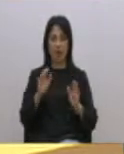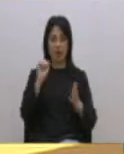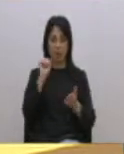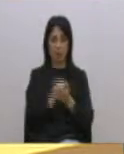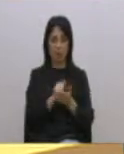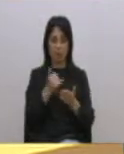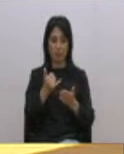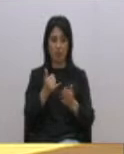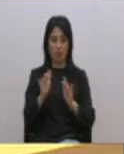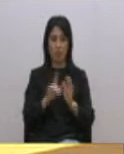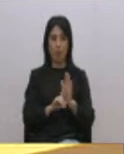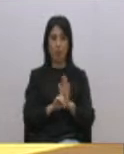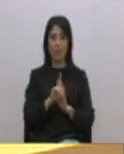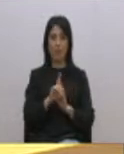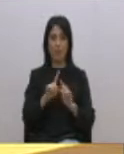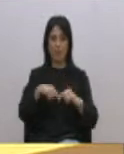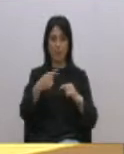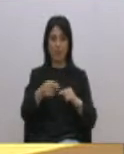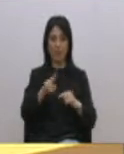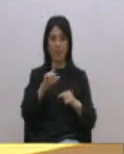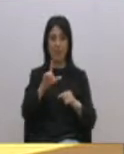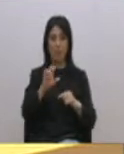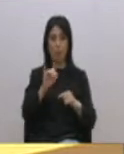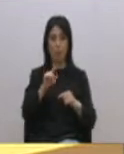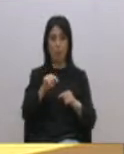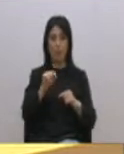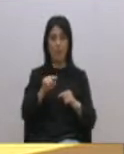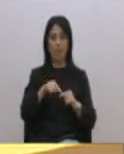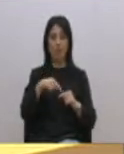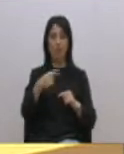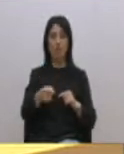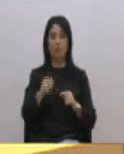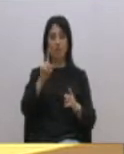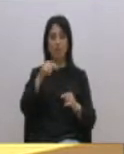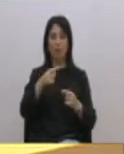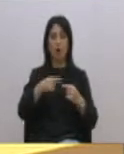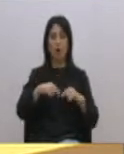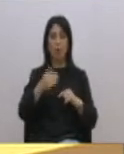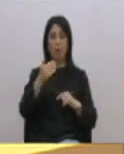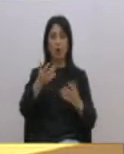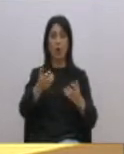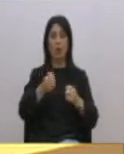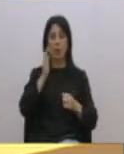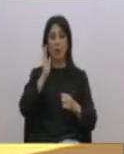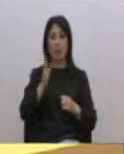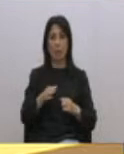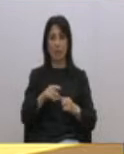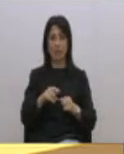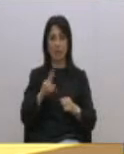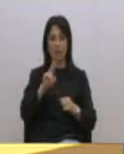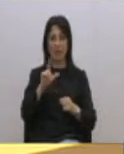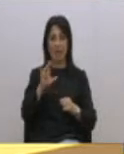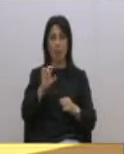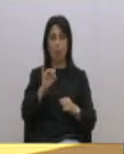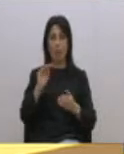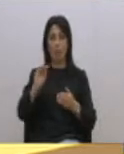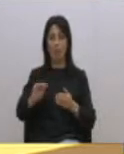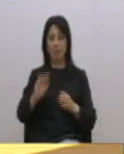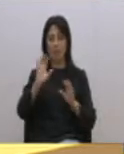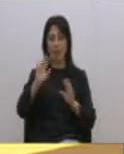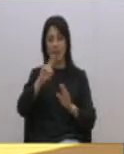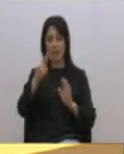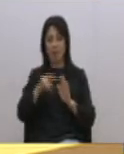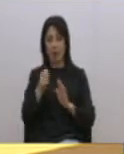გამოქვეყნებისთანავე ამოქმედება გარდამავალი დებულებები, ხოლო მას შემდეგ, რაც შესაბამისი ორგანოების მიერ მიღებული იქნება გარდამავალ დებულებებში მითითებული